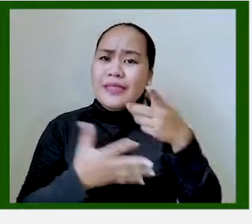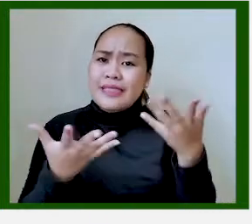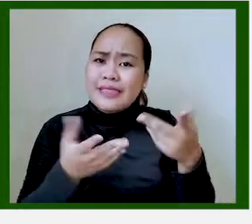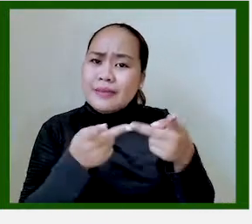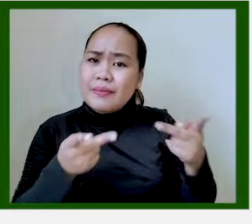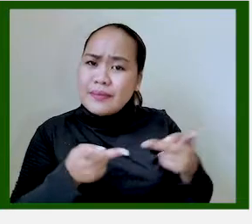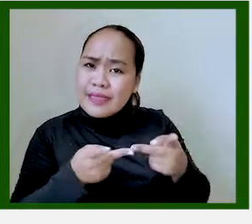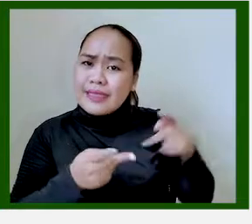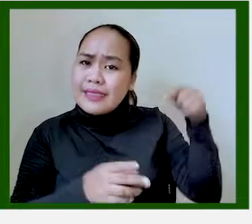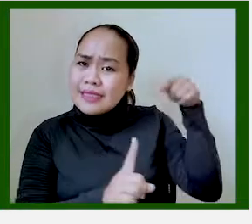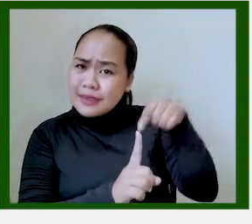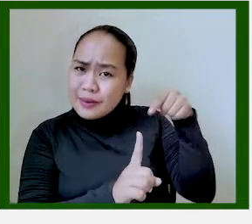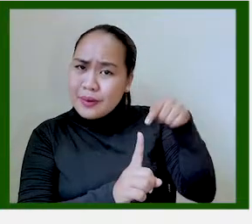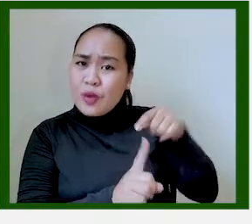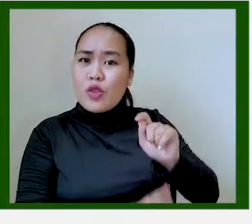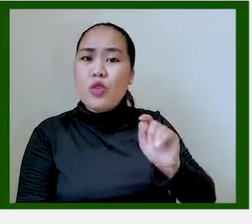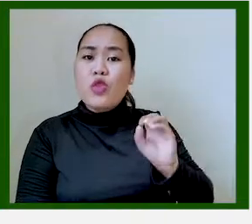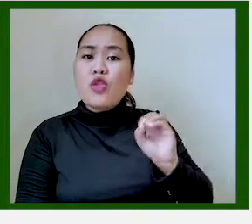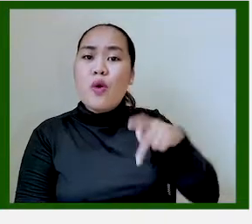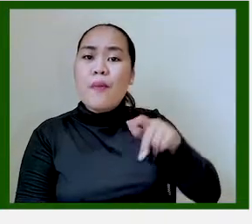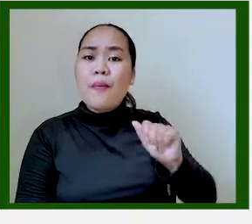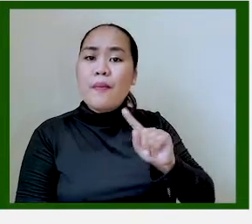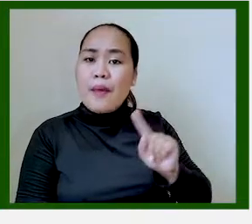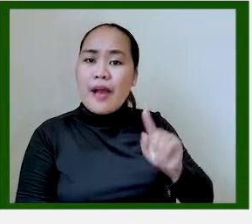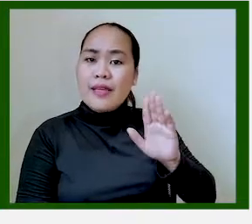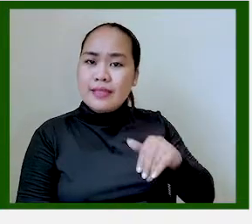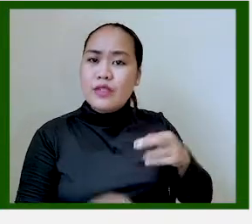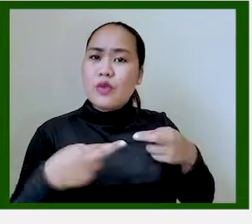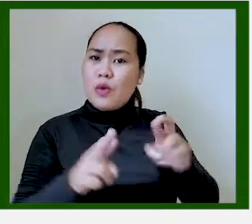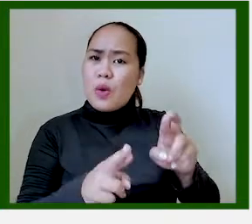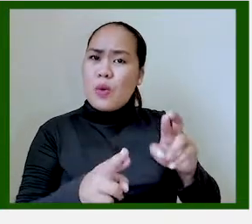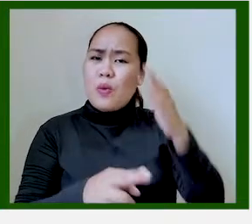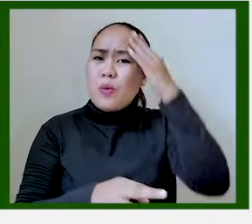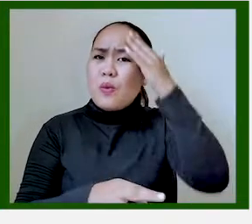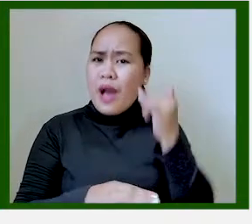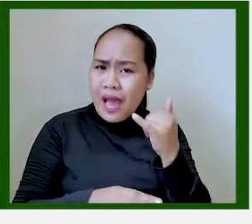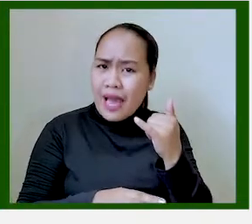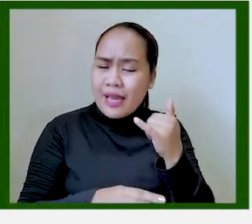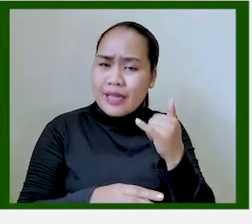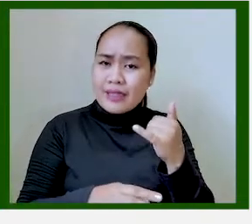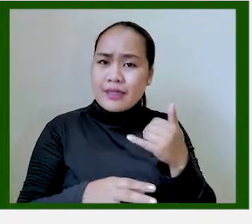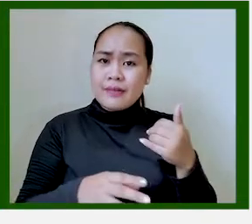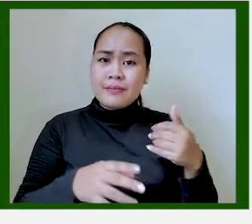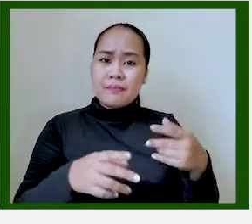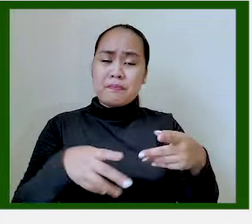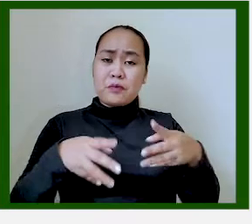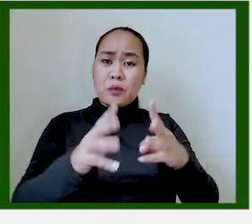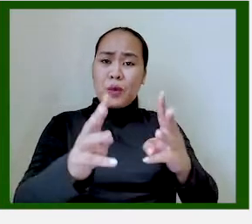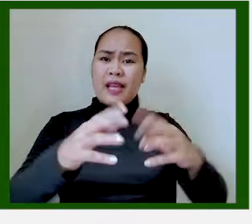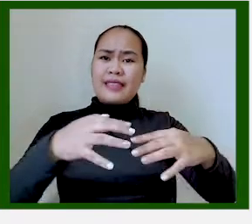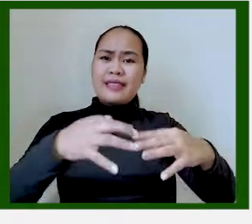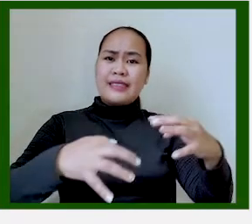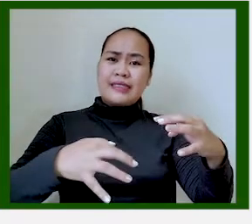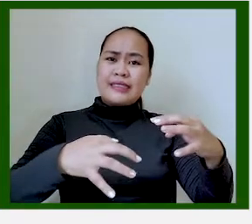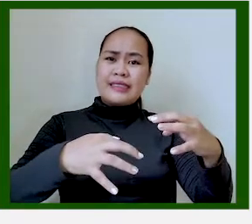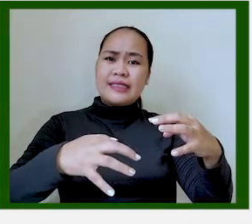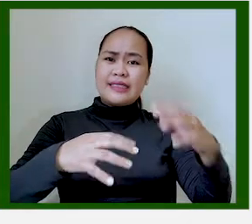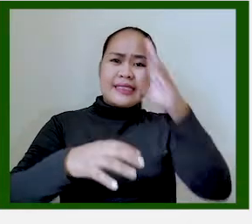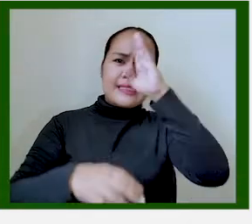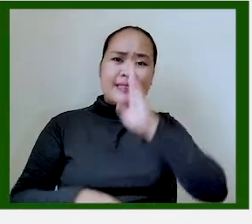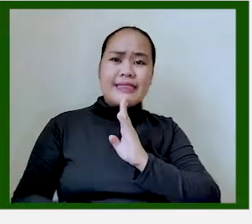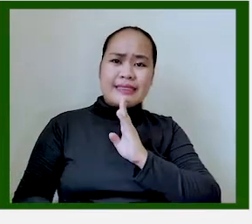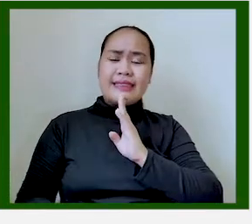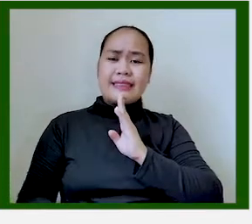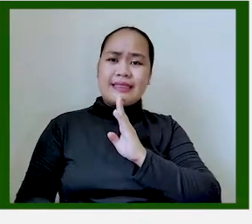nung magkaroon ng ulat na nabitak ang kalsada, no. Of course, no, this happened